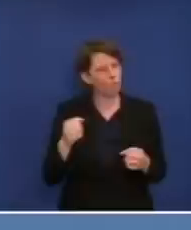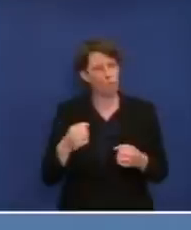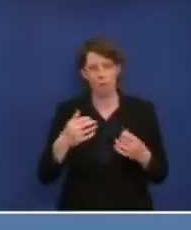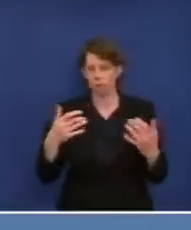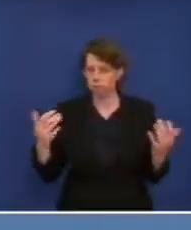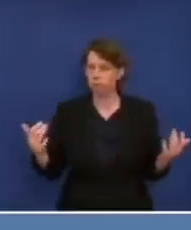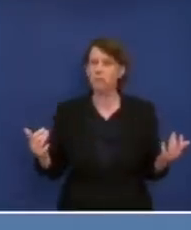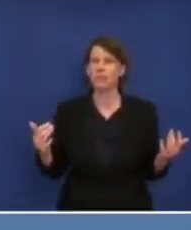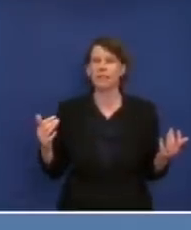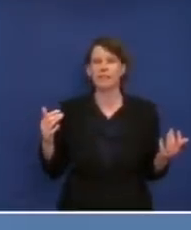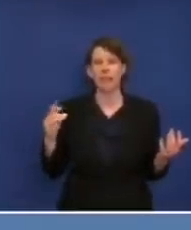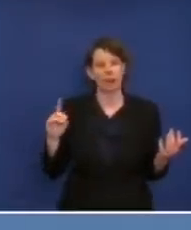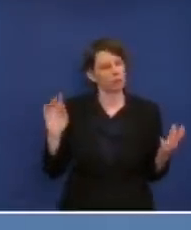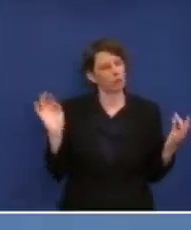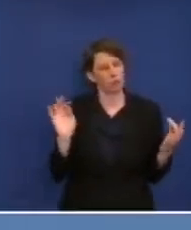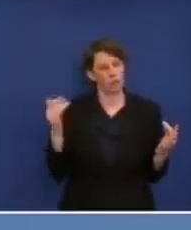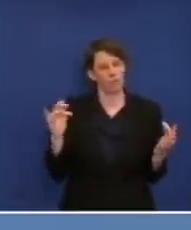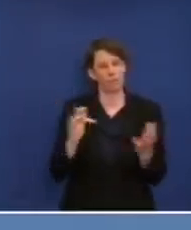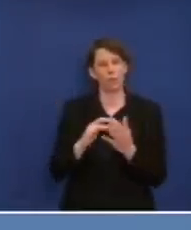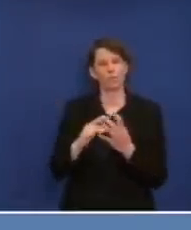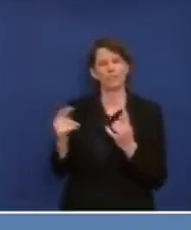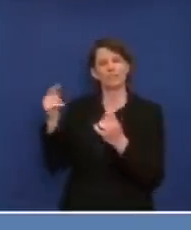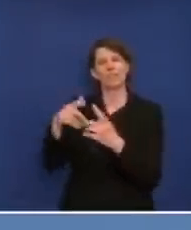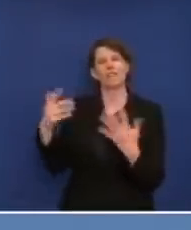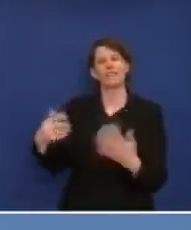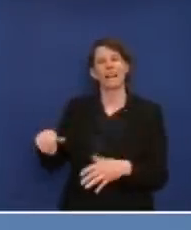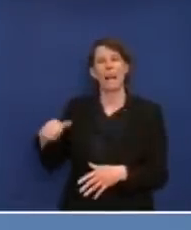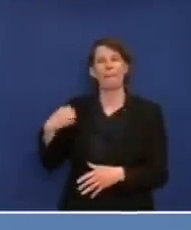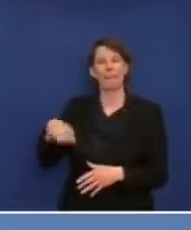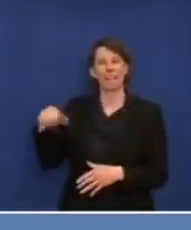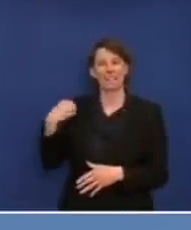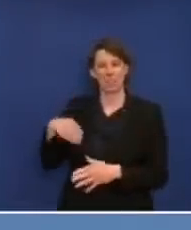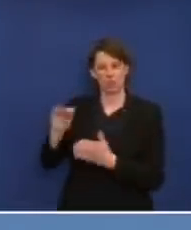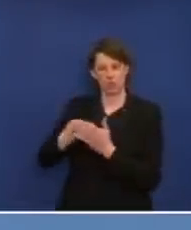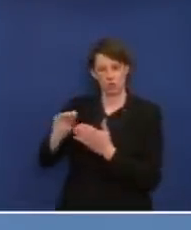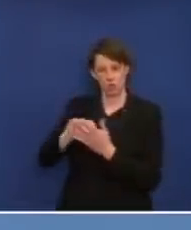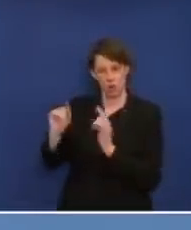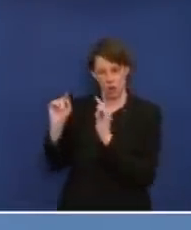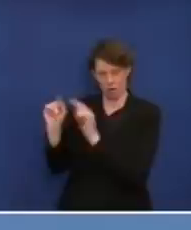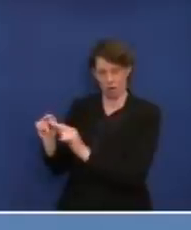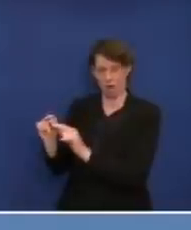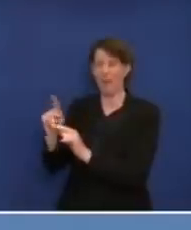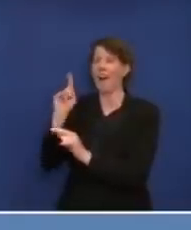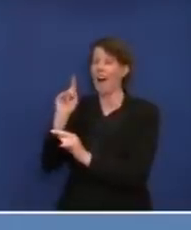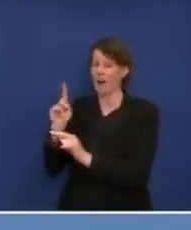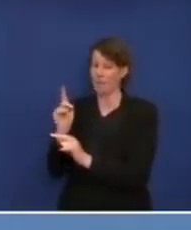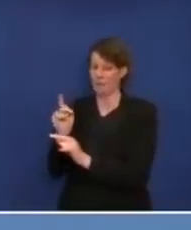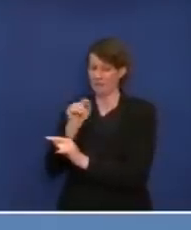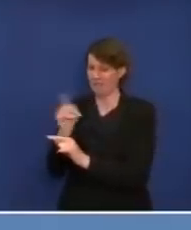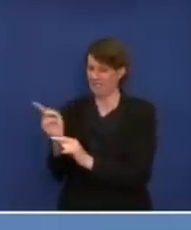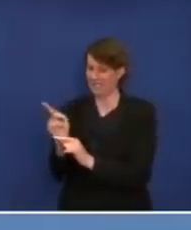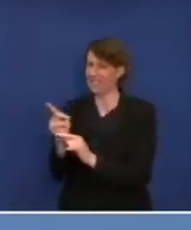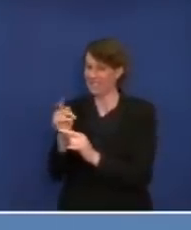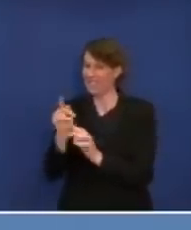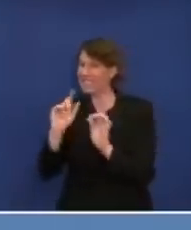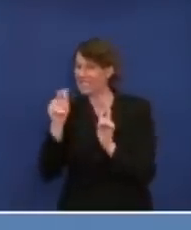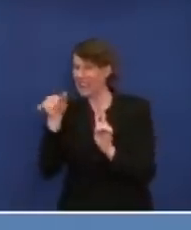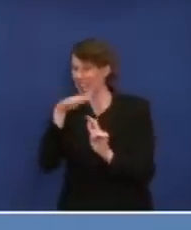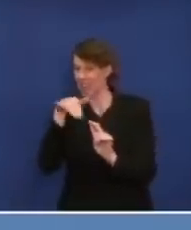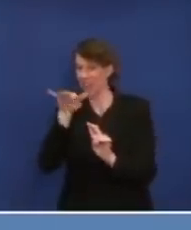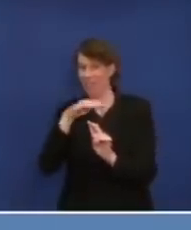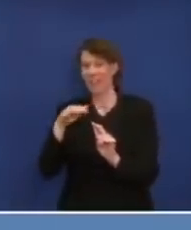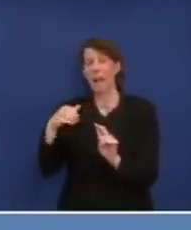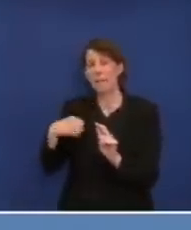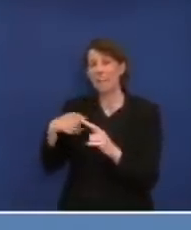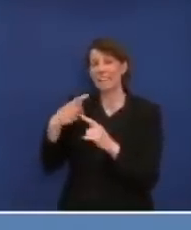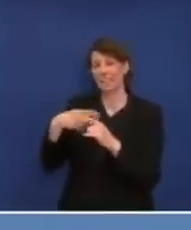eine Mädchenschule, wohl aber noch viel grundsätzlicher war das Ziel eine afghanische Gesellschaft, in der Mädchen und Frauen die